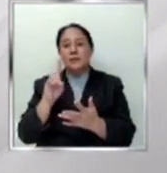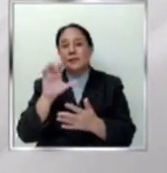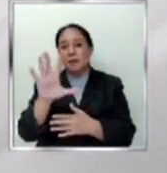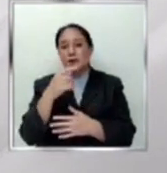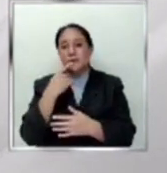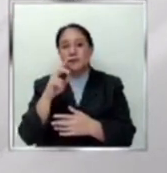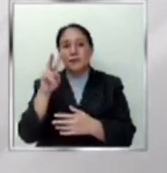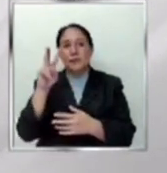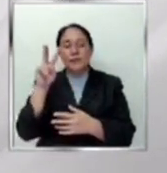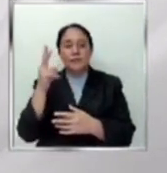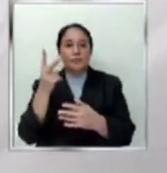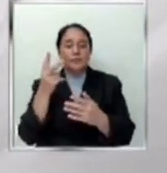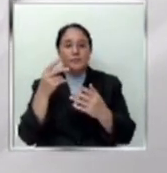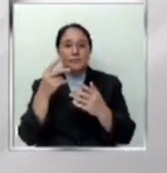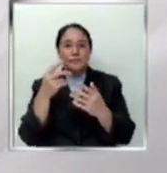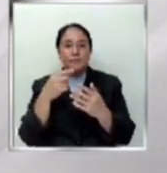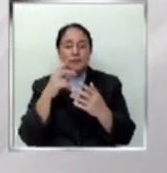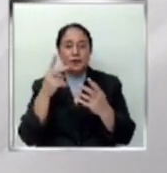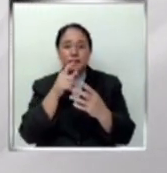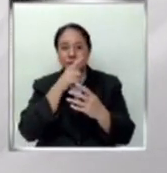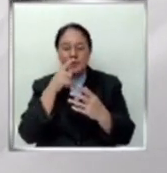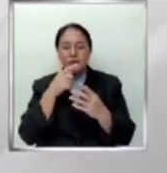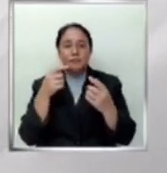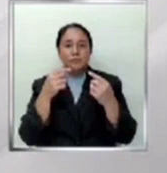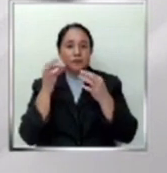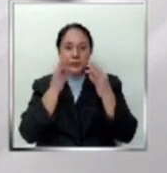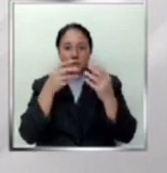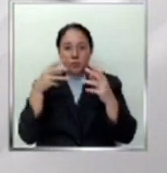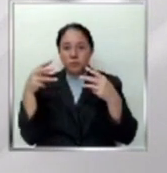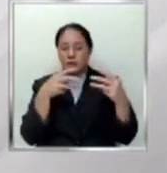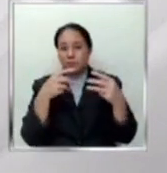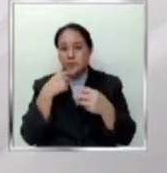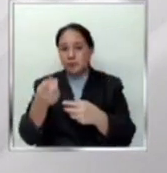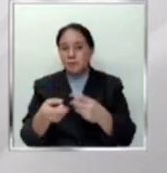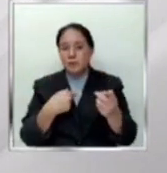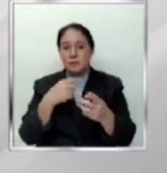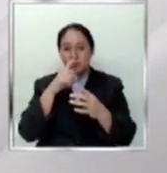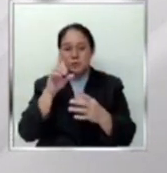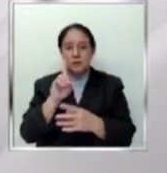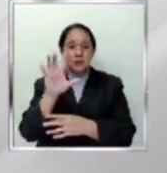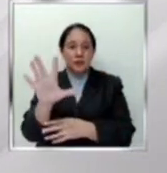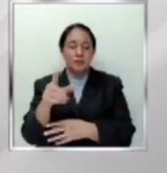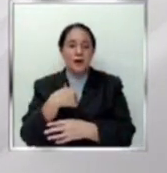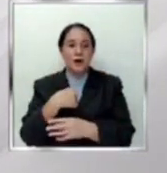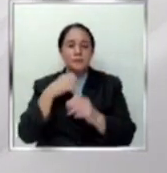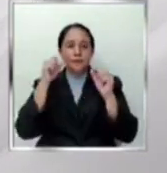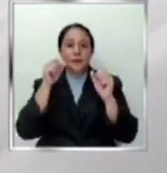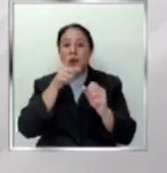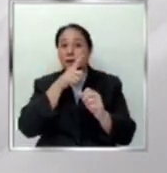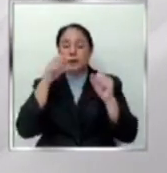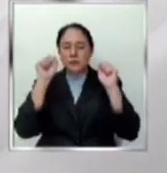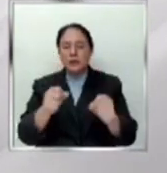Lenny Robredo, oras na manalo ito bilang Pangulo. Naniniwala si De Lima na kayang pahalagahan ni Robredo ang buhay ng mga tao